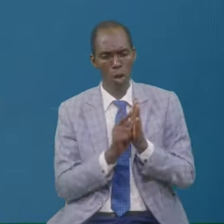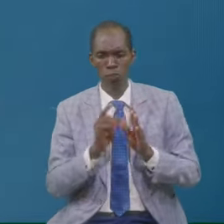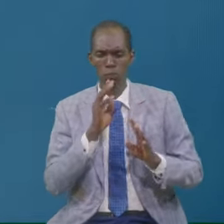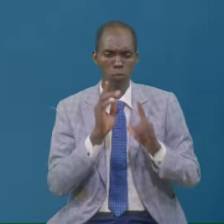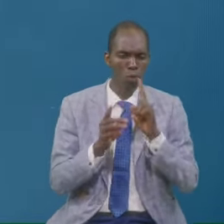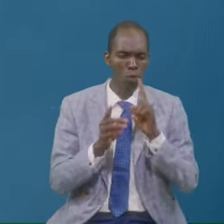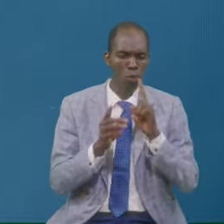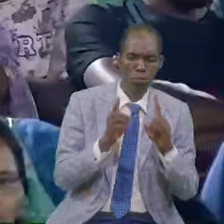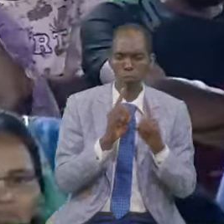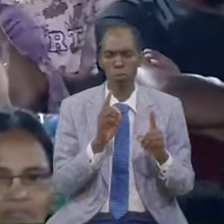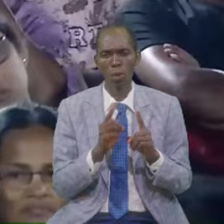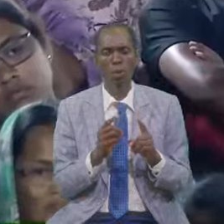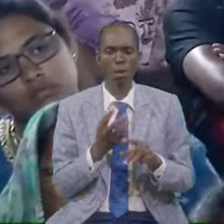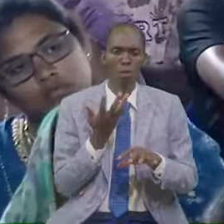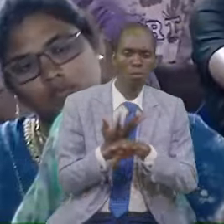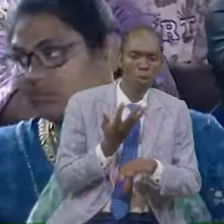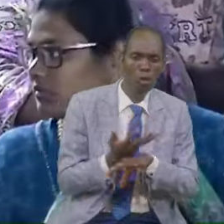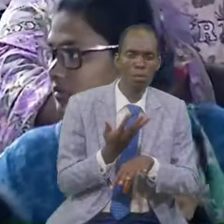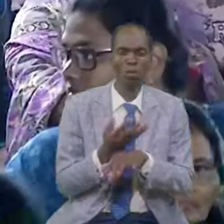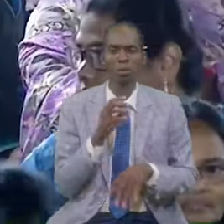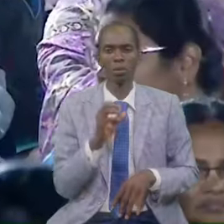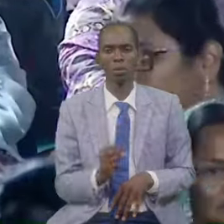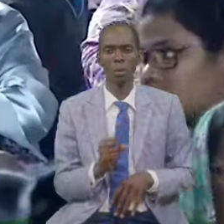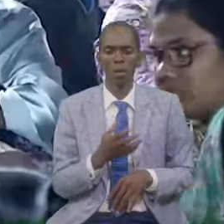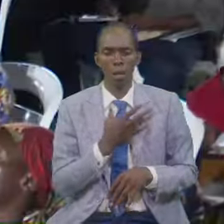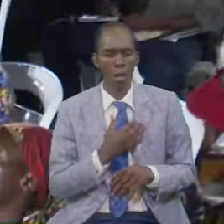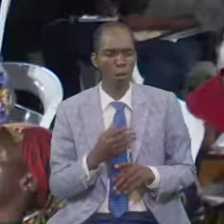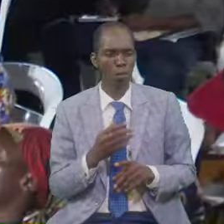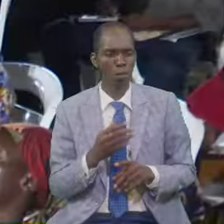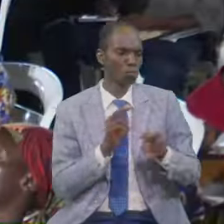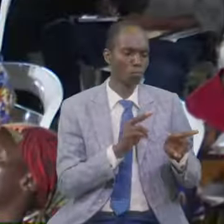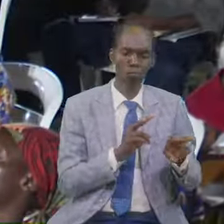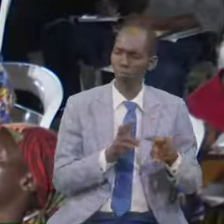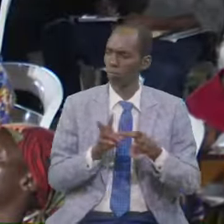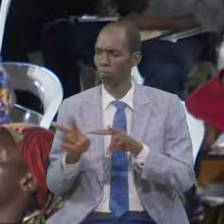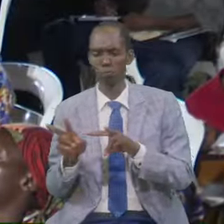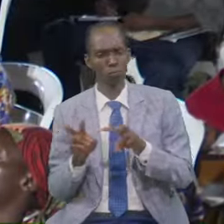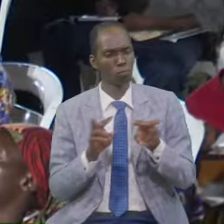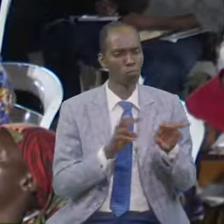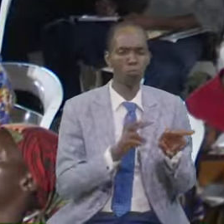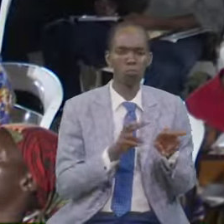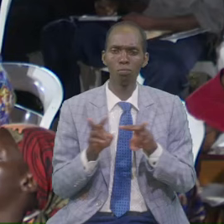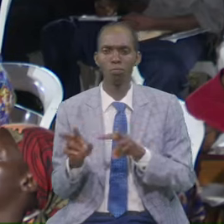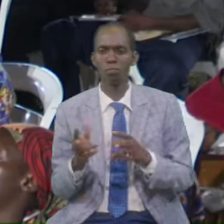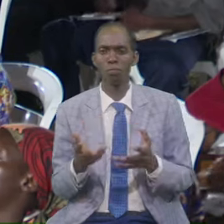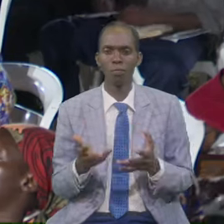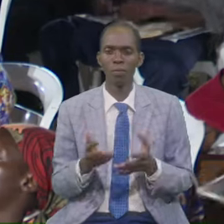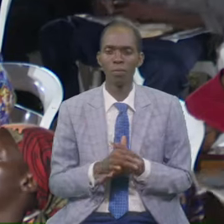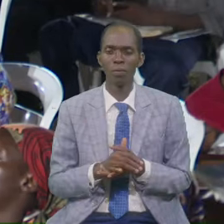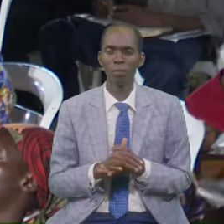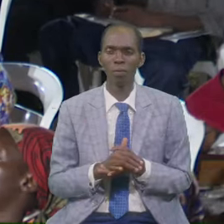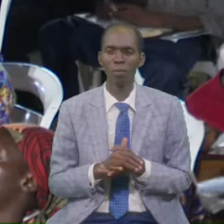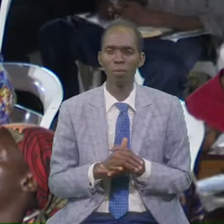pleads, ప్రతిమలాడతాడు. He turns this way and that way, ఈ దారి ఆ దారి ప్రయత్నిస్తాడు. Maybe